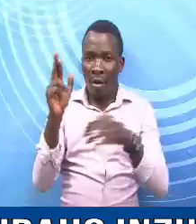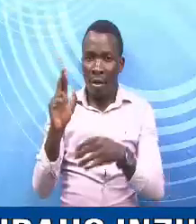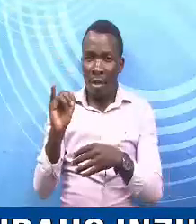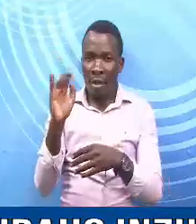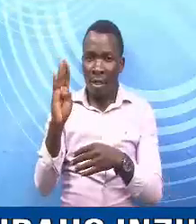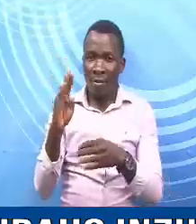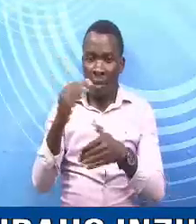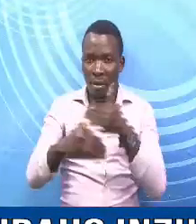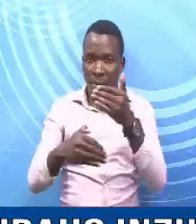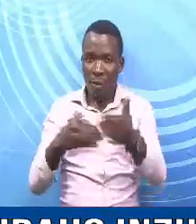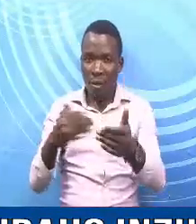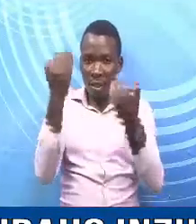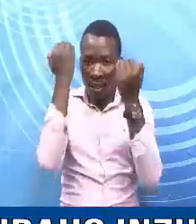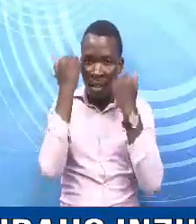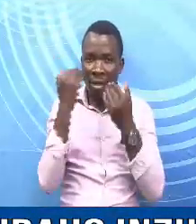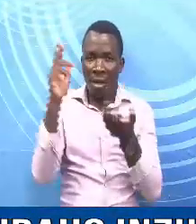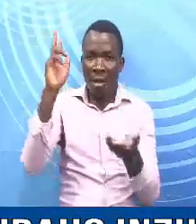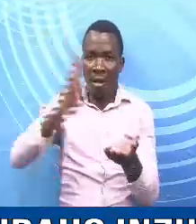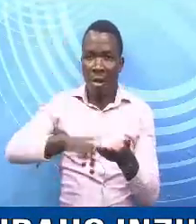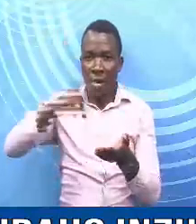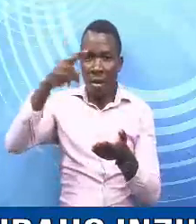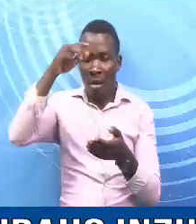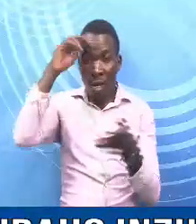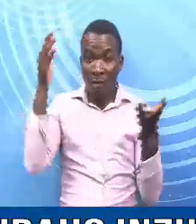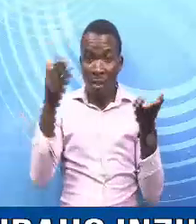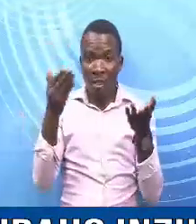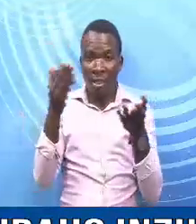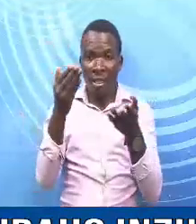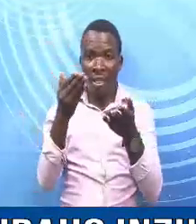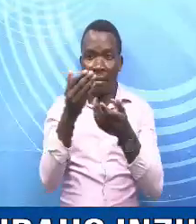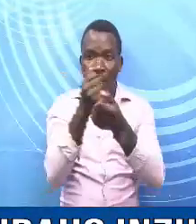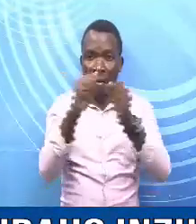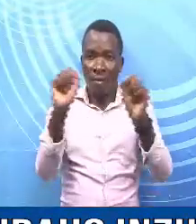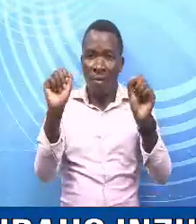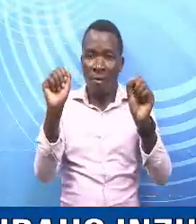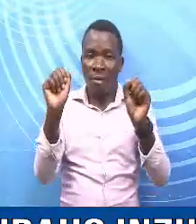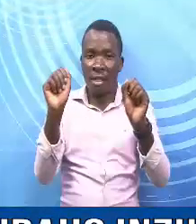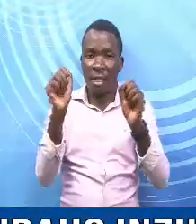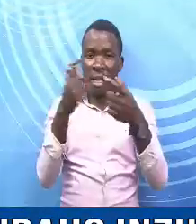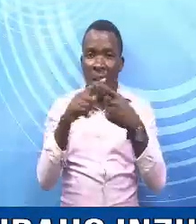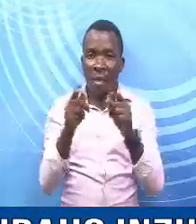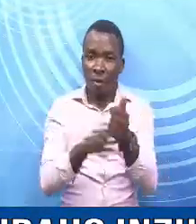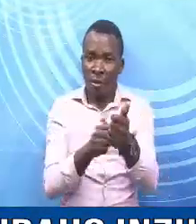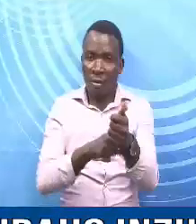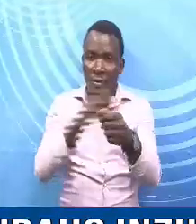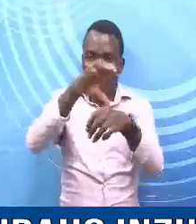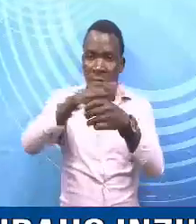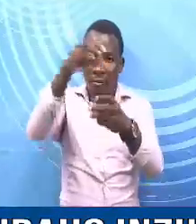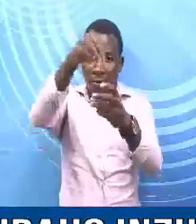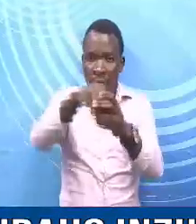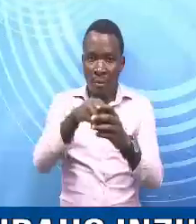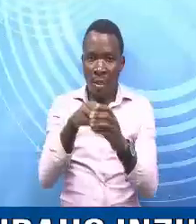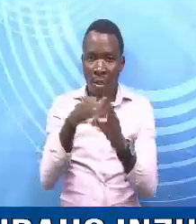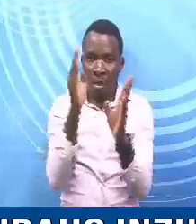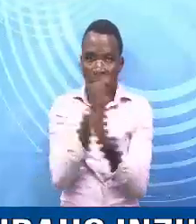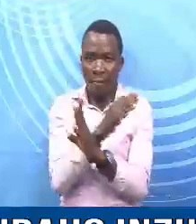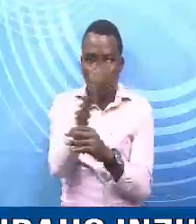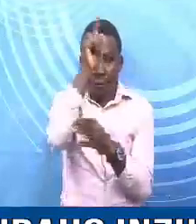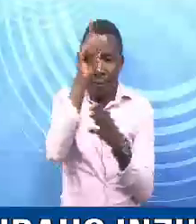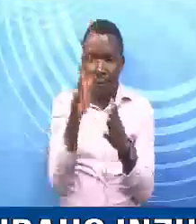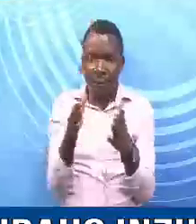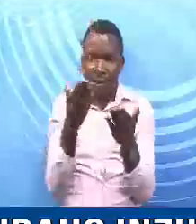sinamenye uko impamvu babafunguye ariko hari abari baketswe bafashwe barabageza kandi twabakurikiranye bari bafashwe ku ruhande rw'abaturage